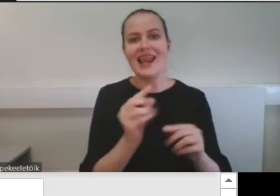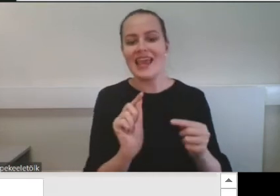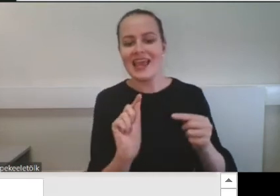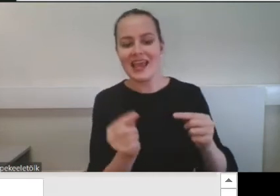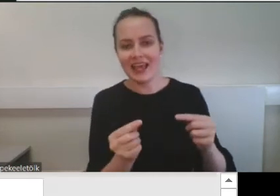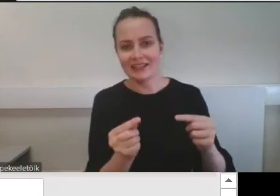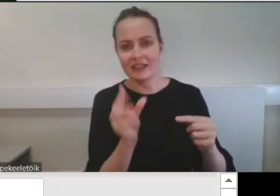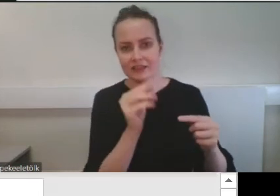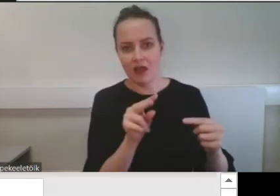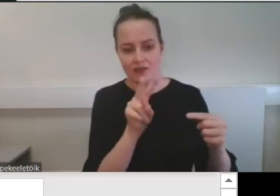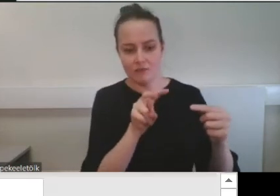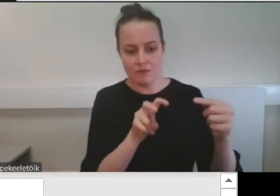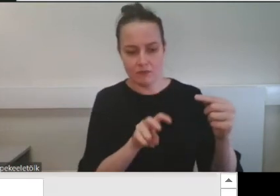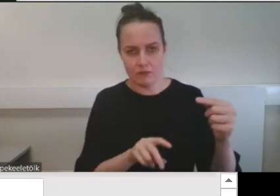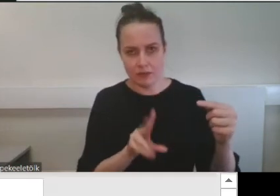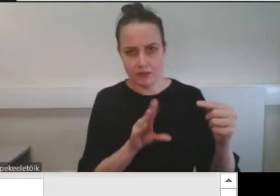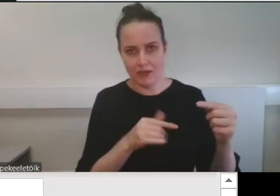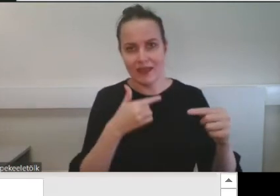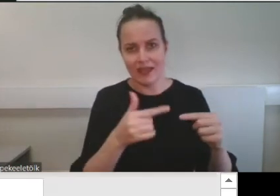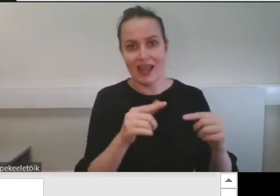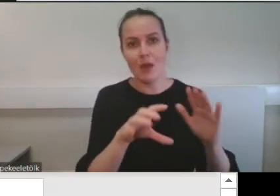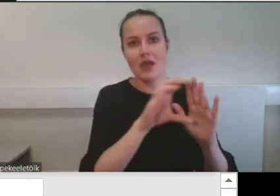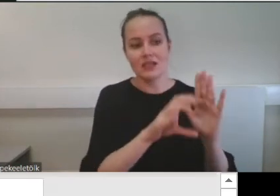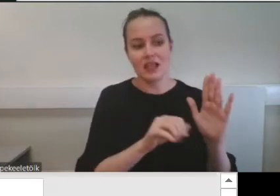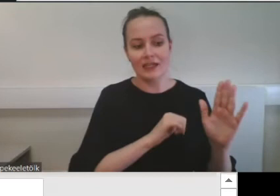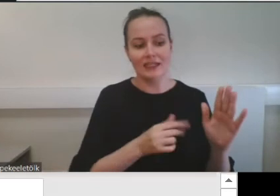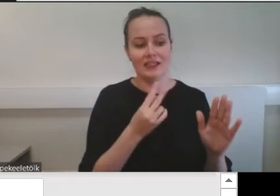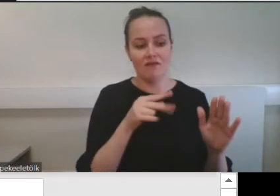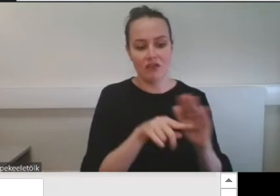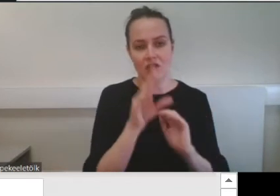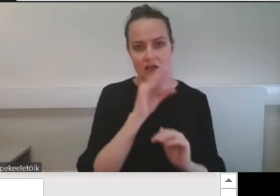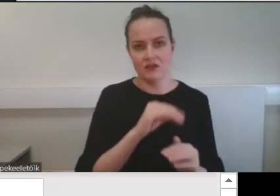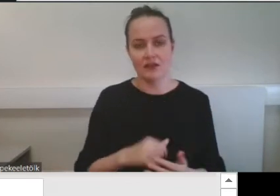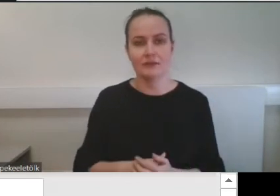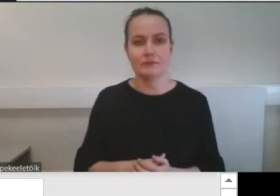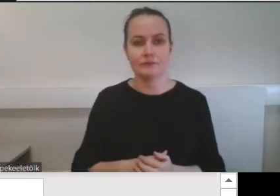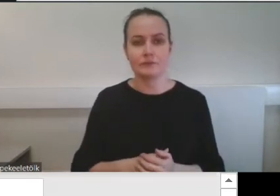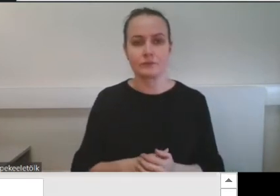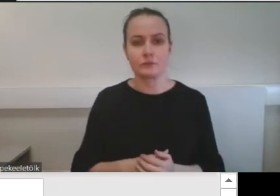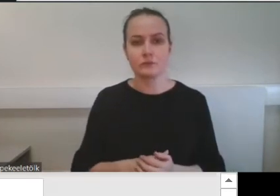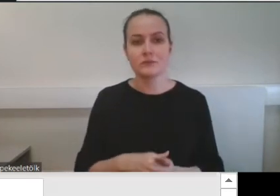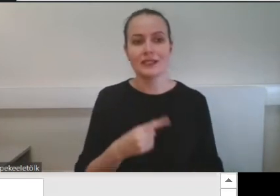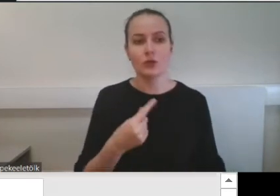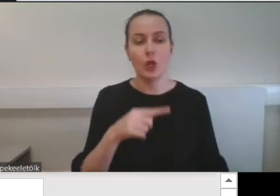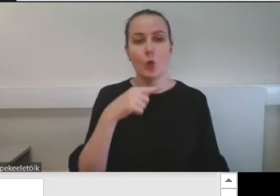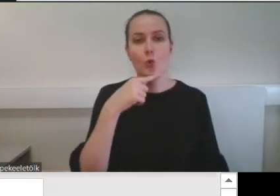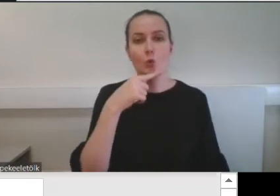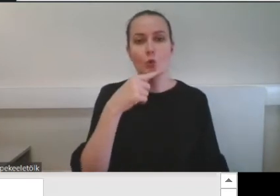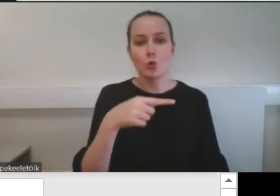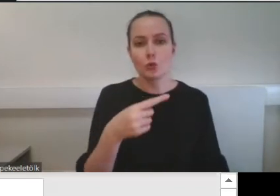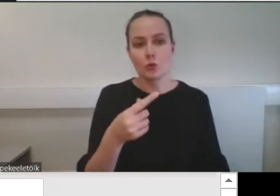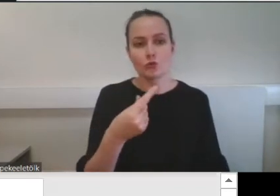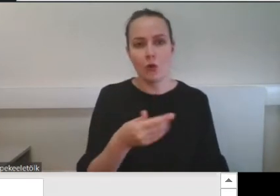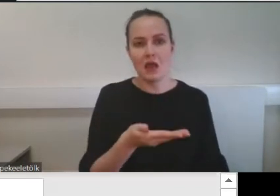Meie see kord viimane, järjekorras viimane, aga mitte oma tähtsuse poolest viimane ülekanne